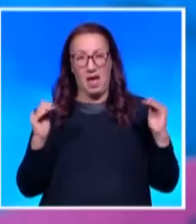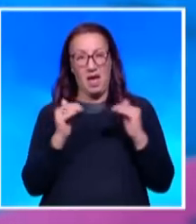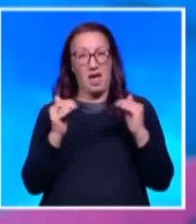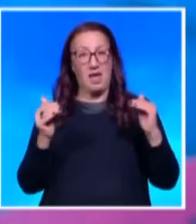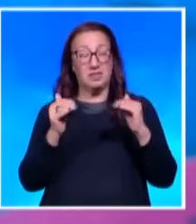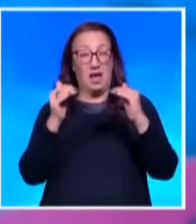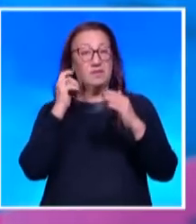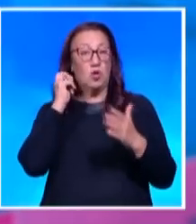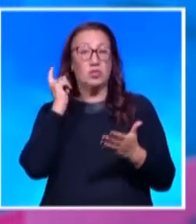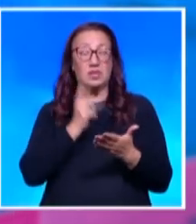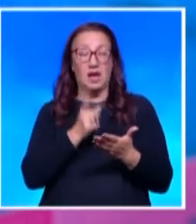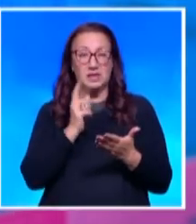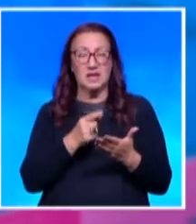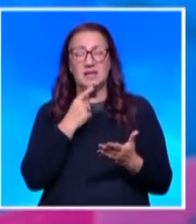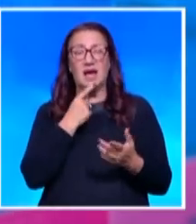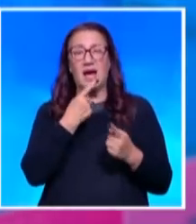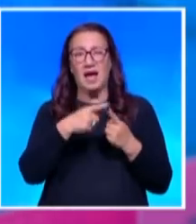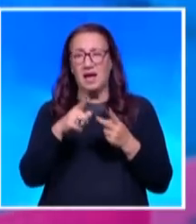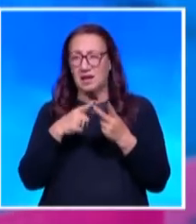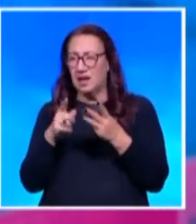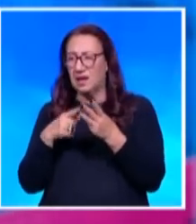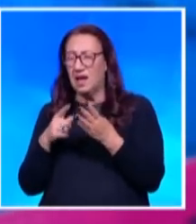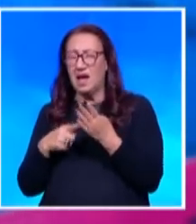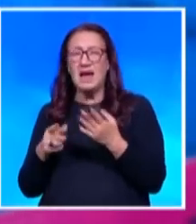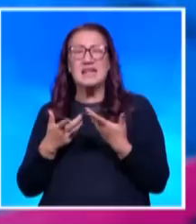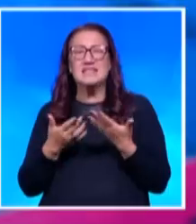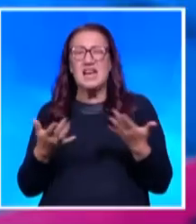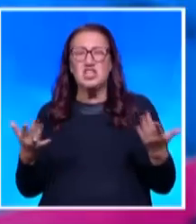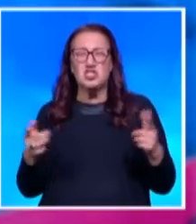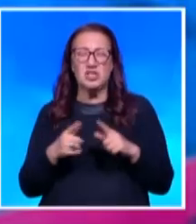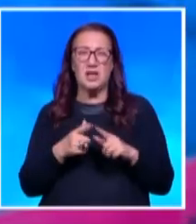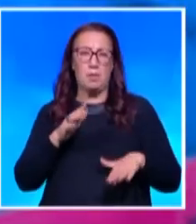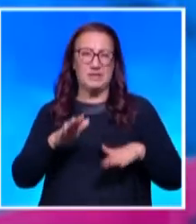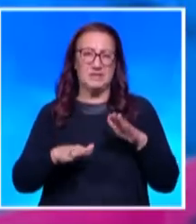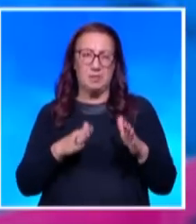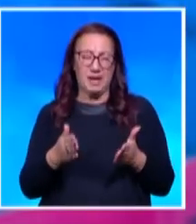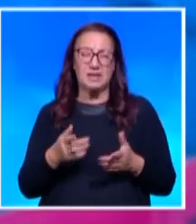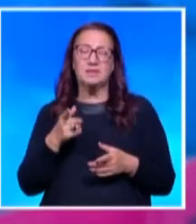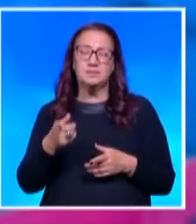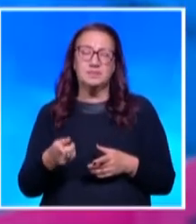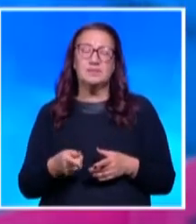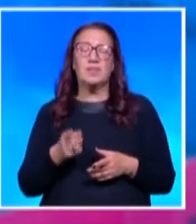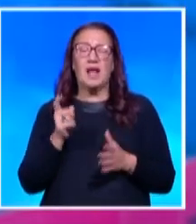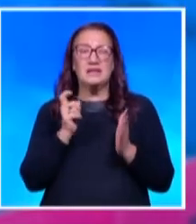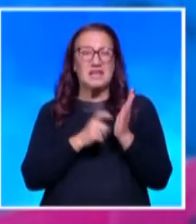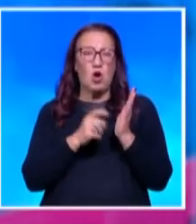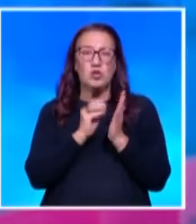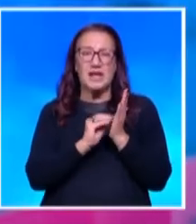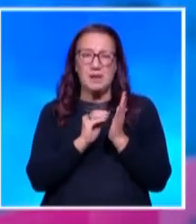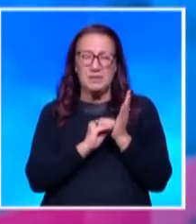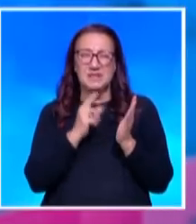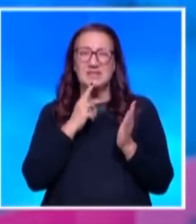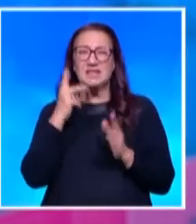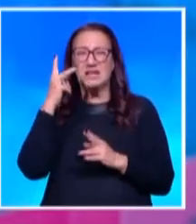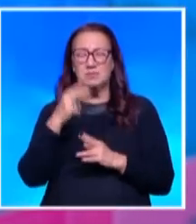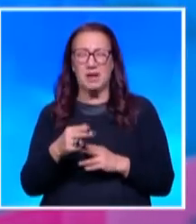съразмерност на мерките за различните престъпления а идеята на законодателя е да спре войната по пътищата но войната по пътищата не може